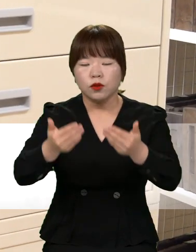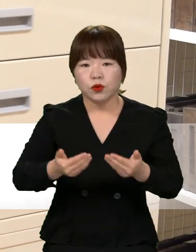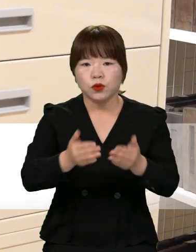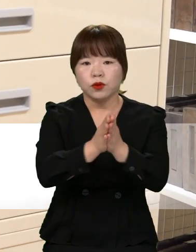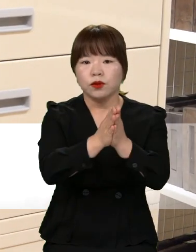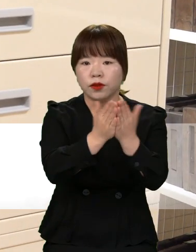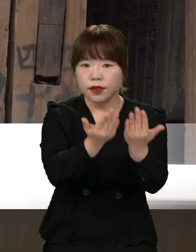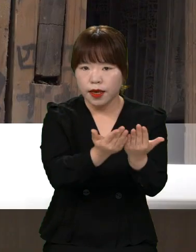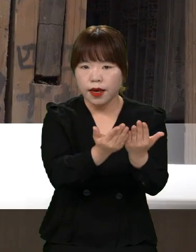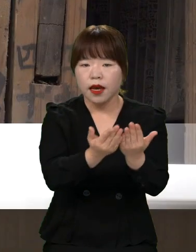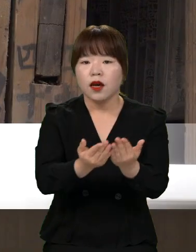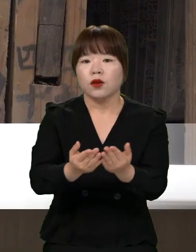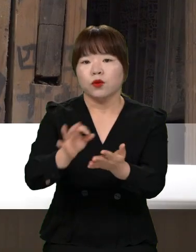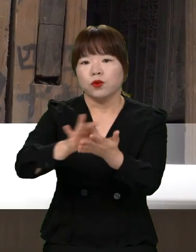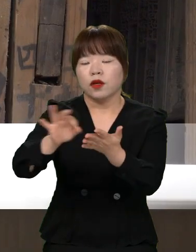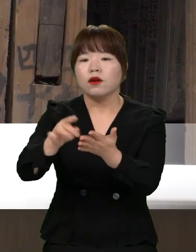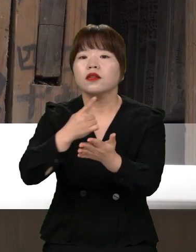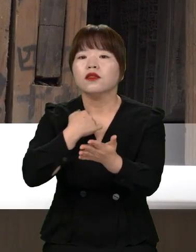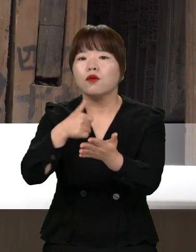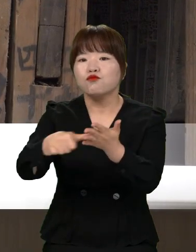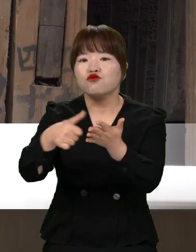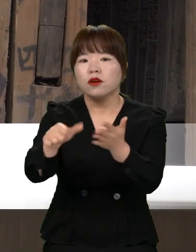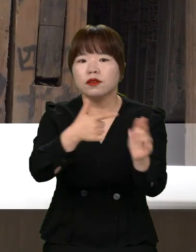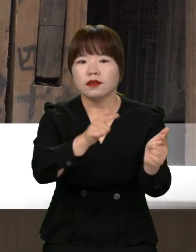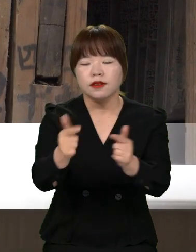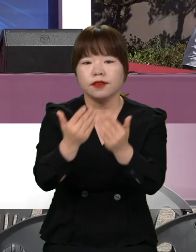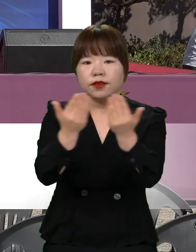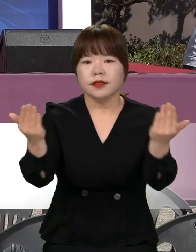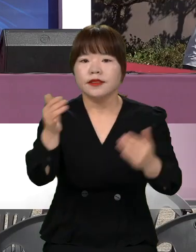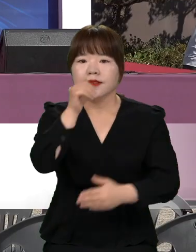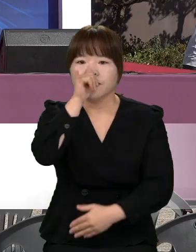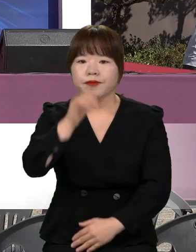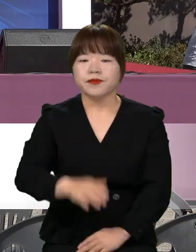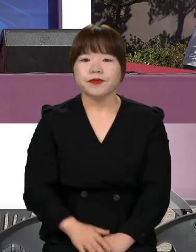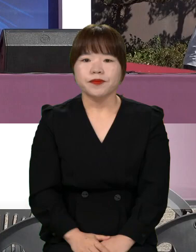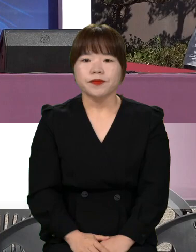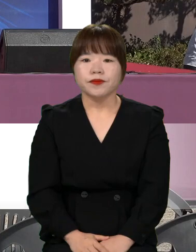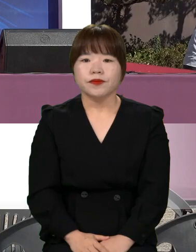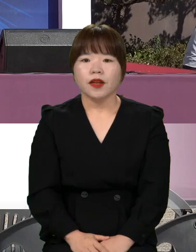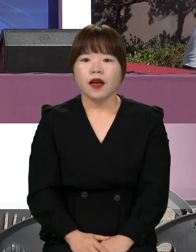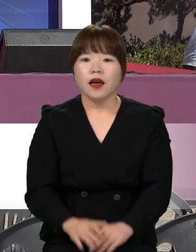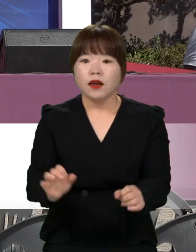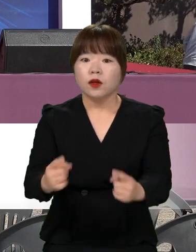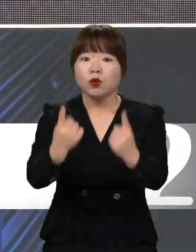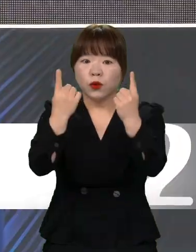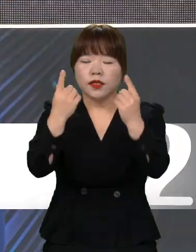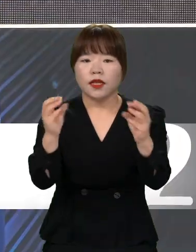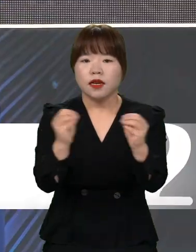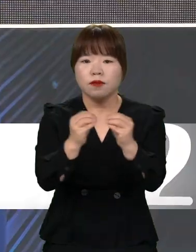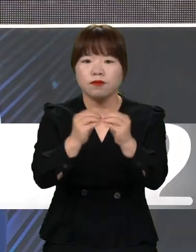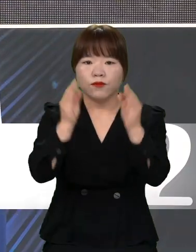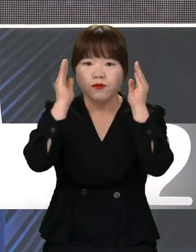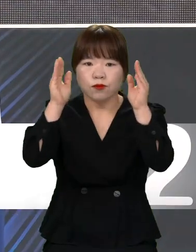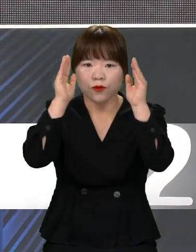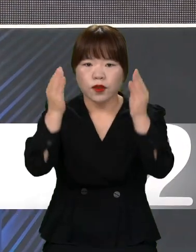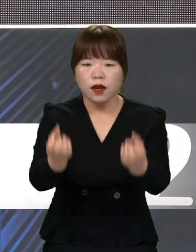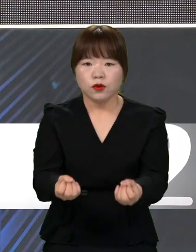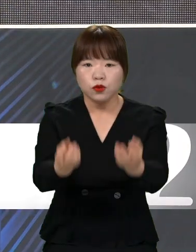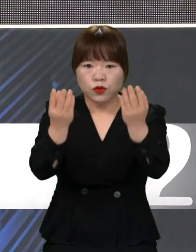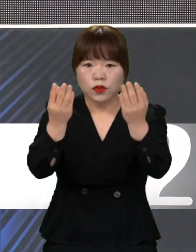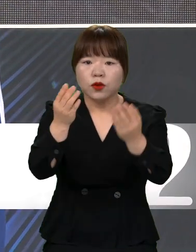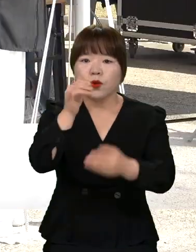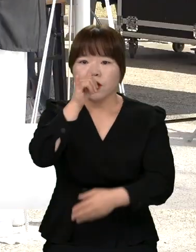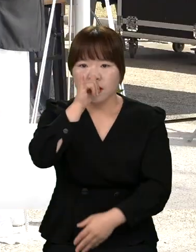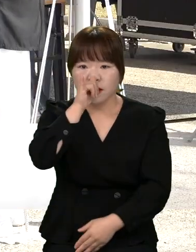기탁한 목판과 저술 서적 생전 사용 물품 등이 전시되 있습니다 한편 이날 석곡 인문학 어울마당